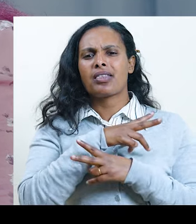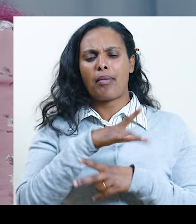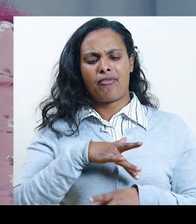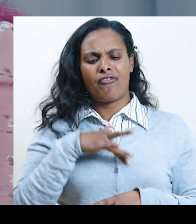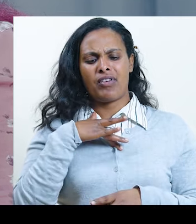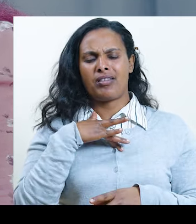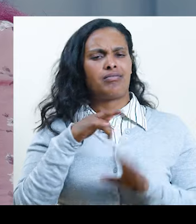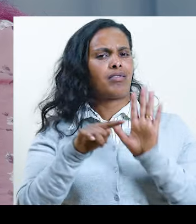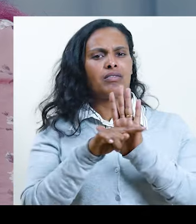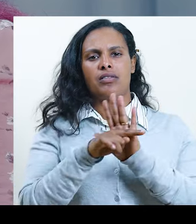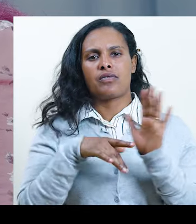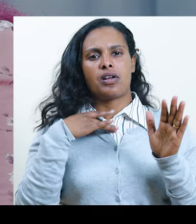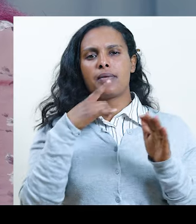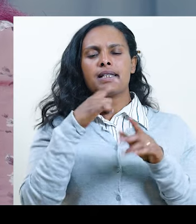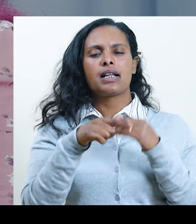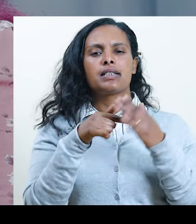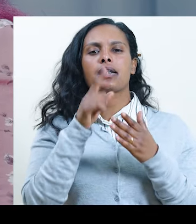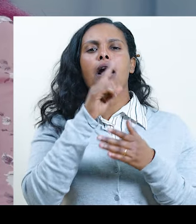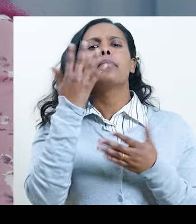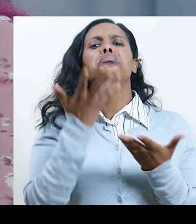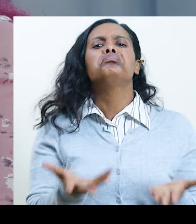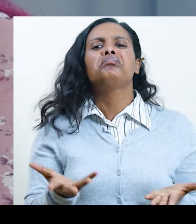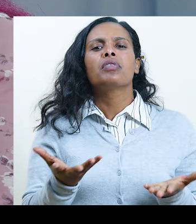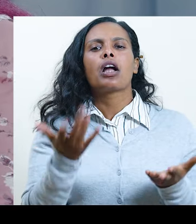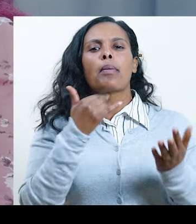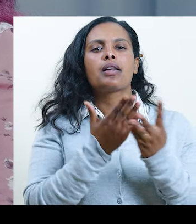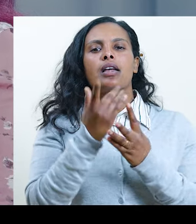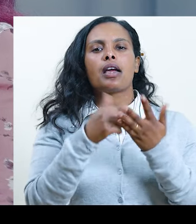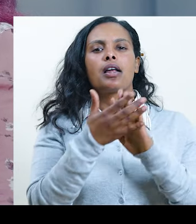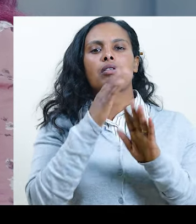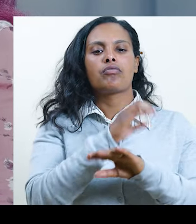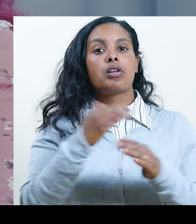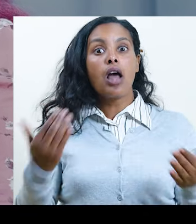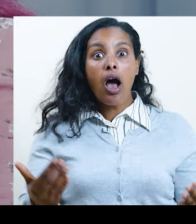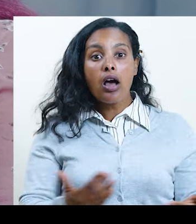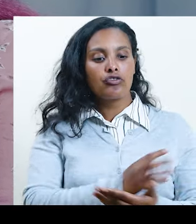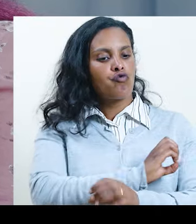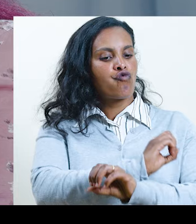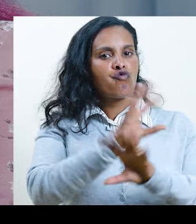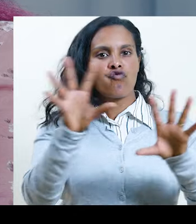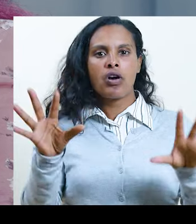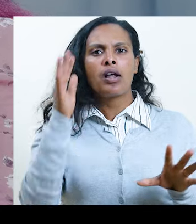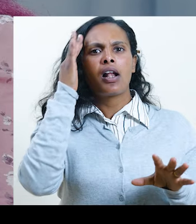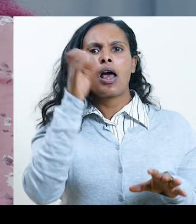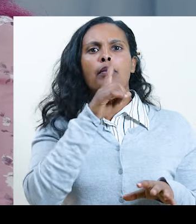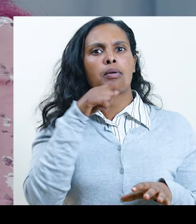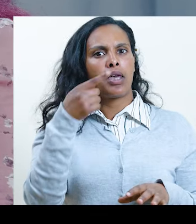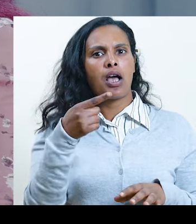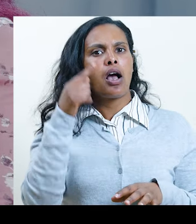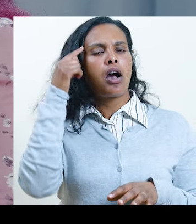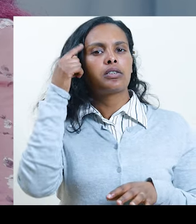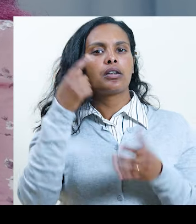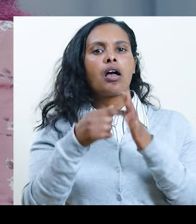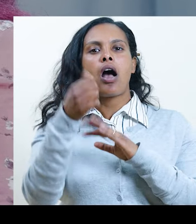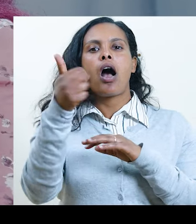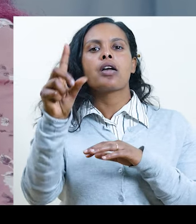በቃ በጣም ተሰማኝ። ስለዚህ ምንድን ነው ከምን አንጻር ነው ይሄ ነገር እንደ አዲስ ሊነሳ የቻለው ብዬ